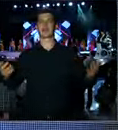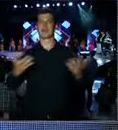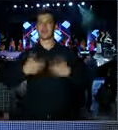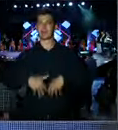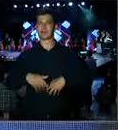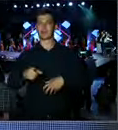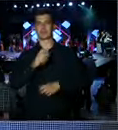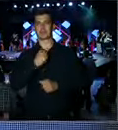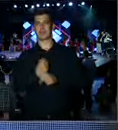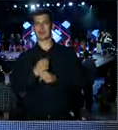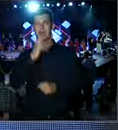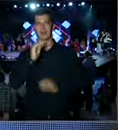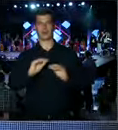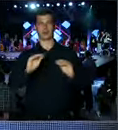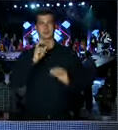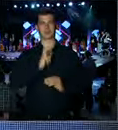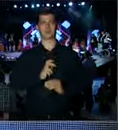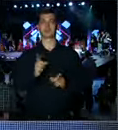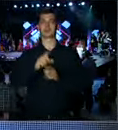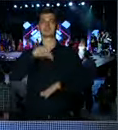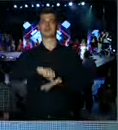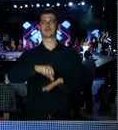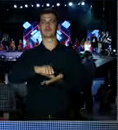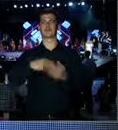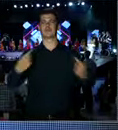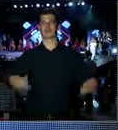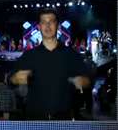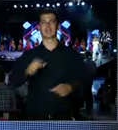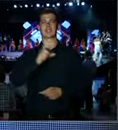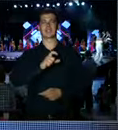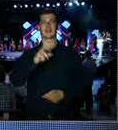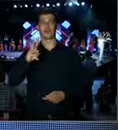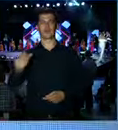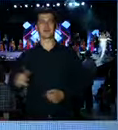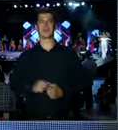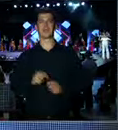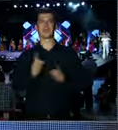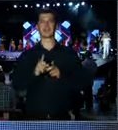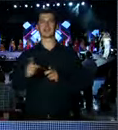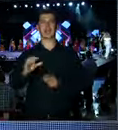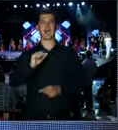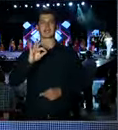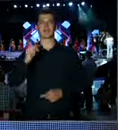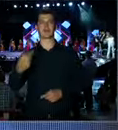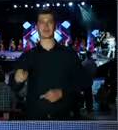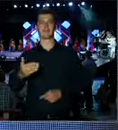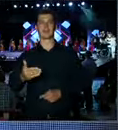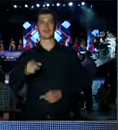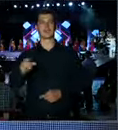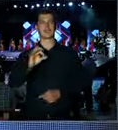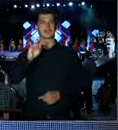Edukacja, Sport, Centrum Wózków Inwalidzkich CWI, Asdon, spółka z o.o.,